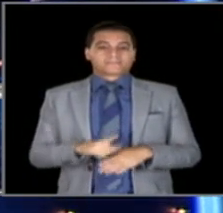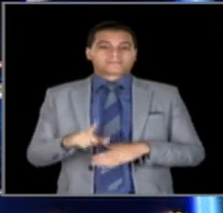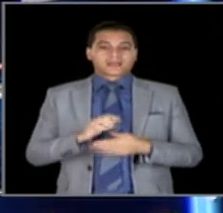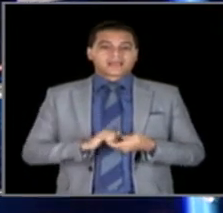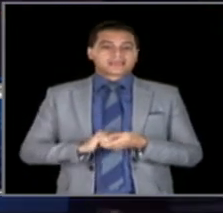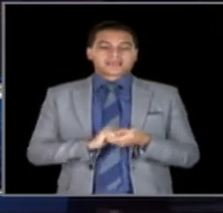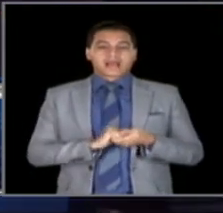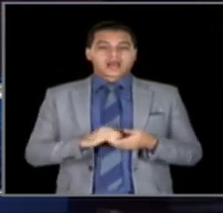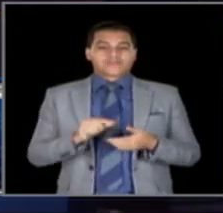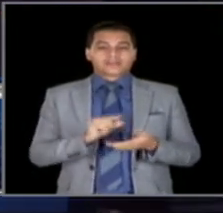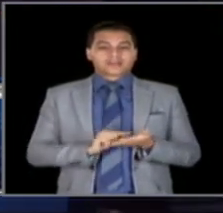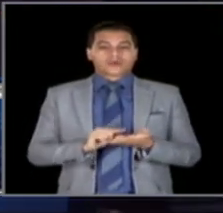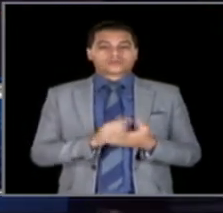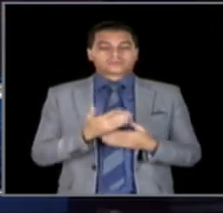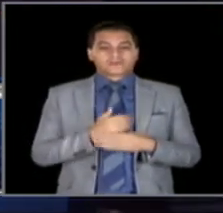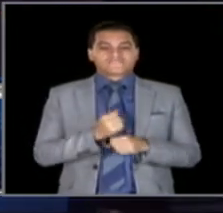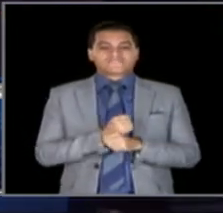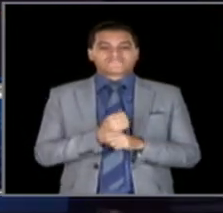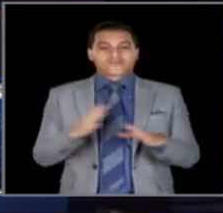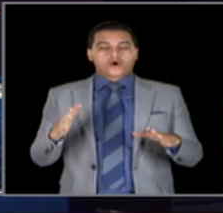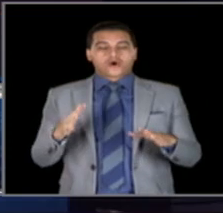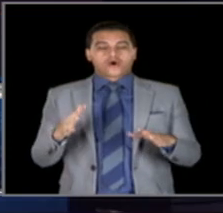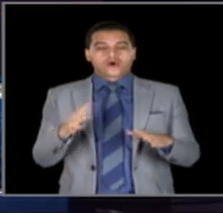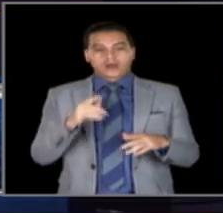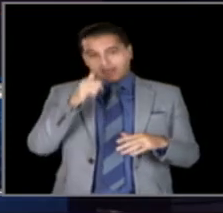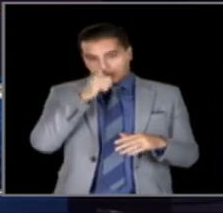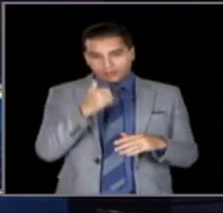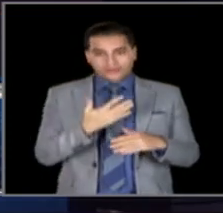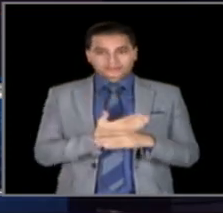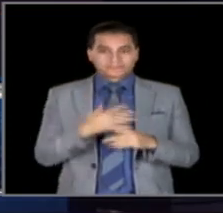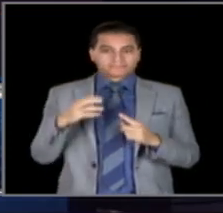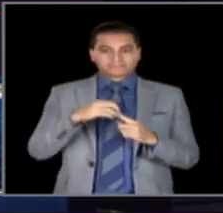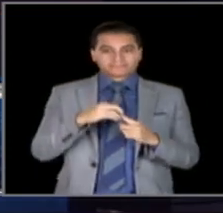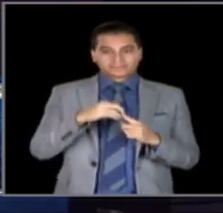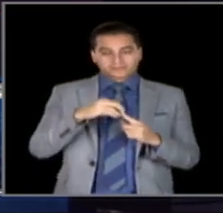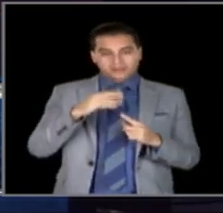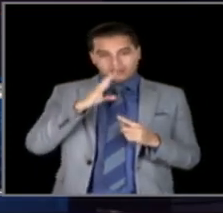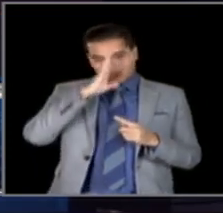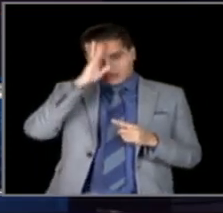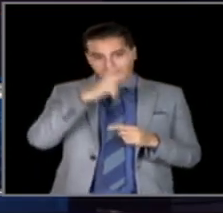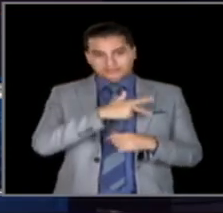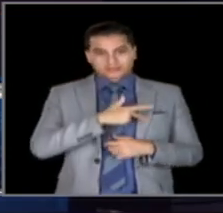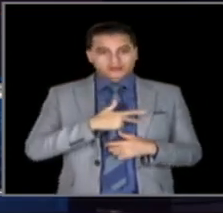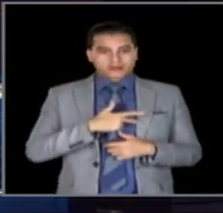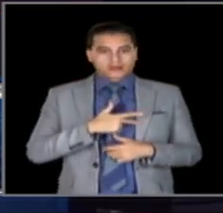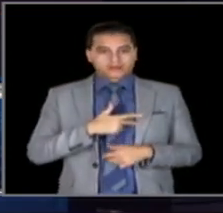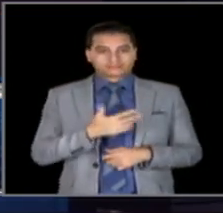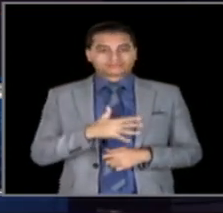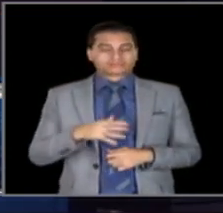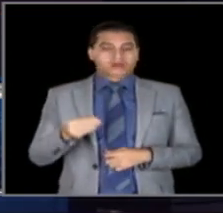تحالف دولي لتحرير الكويت من الغزو العراقي. عاصفة